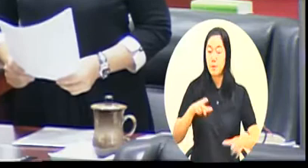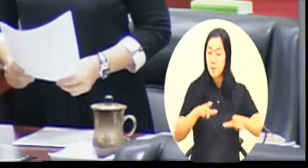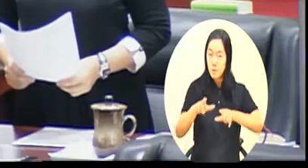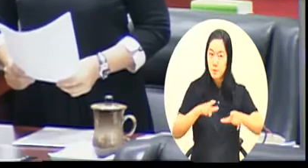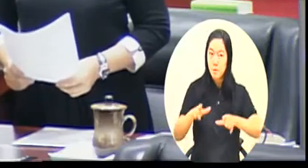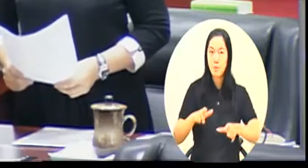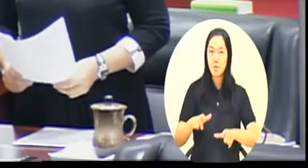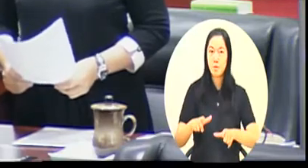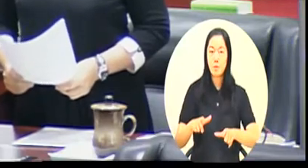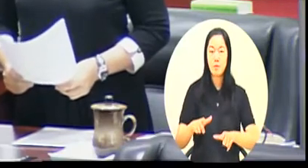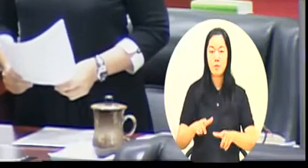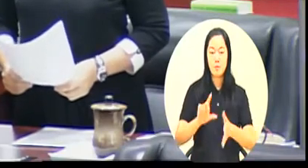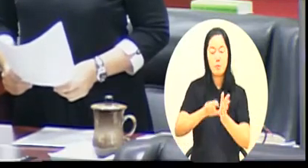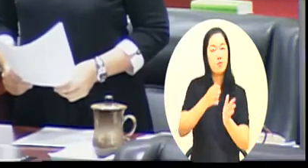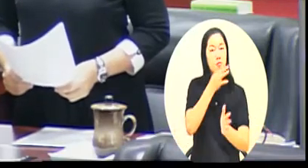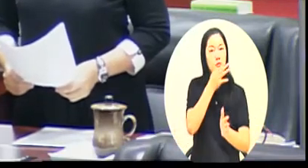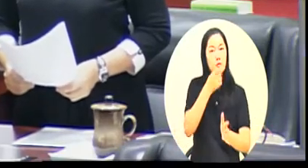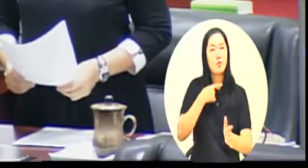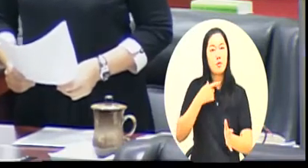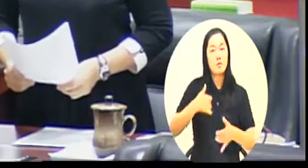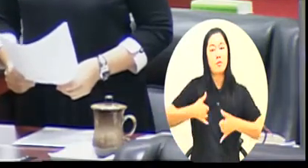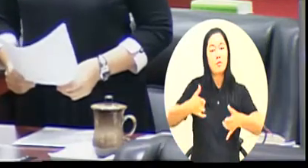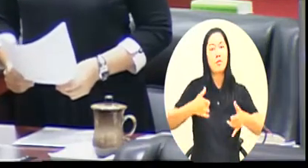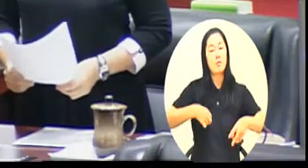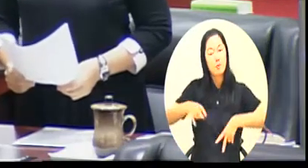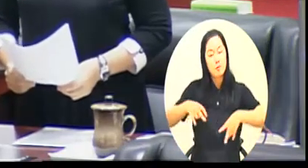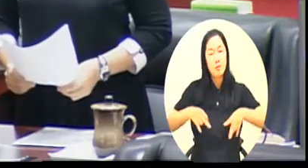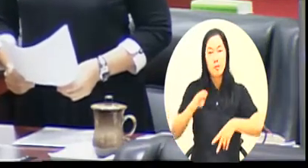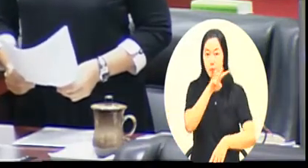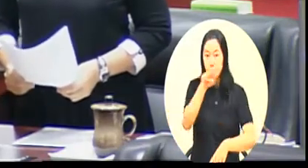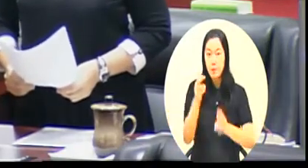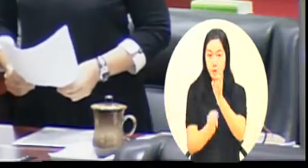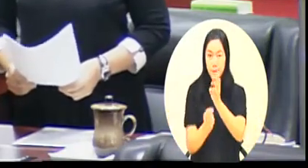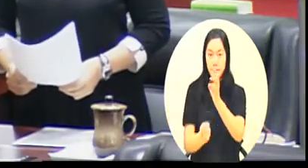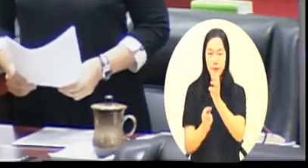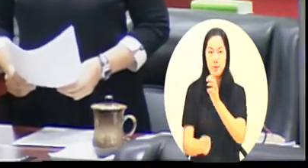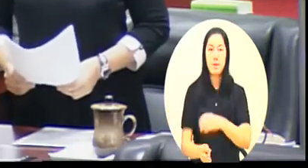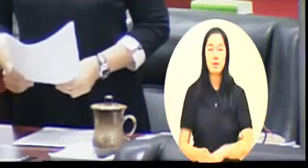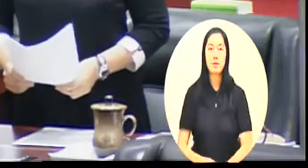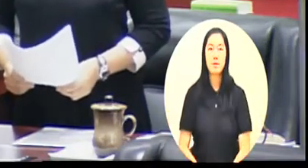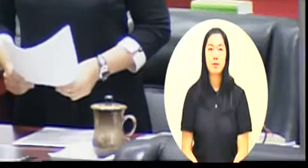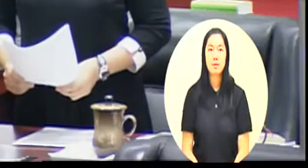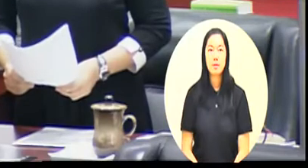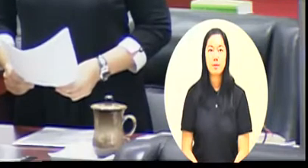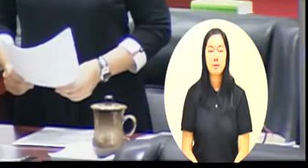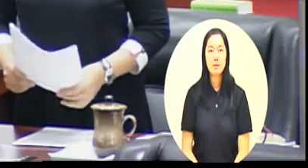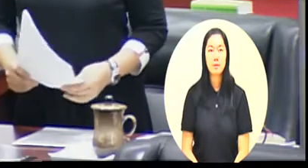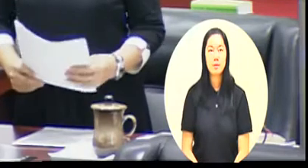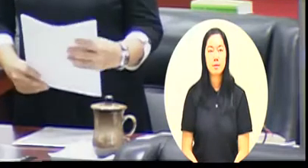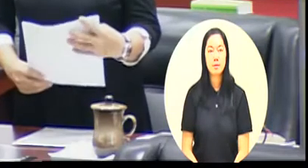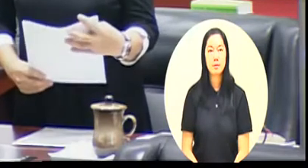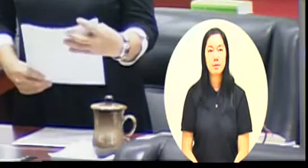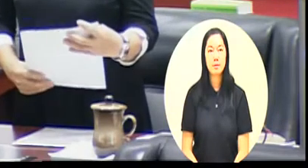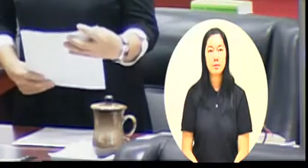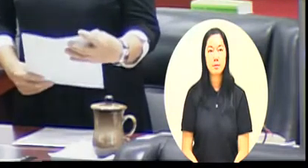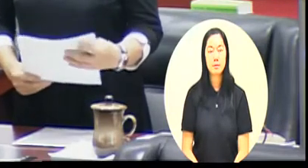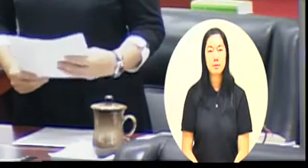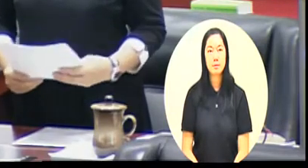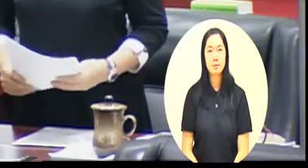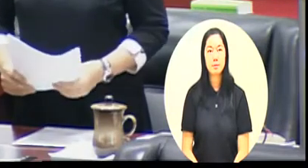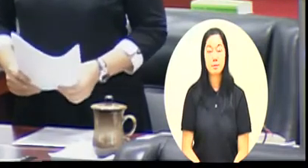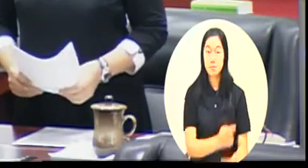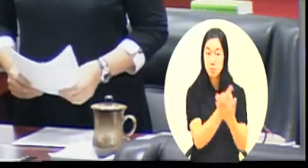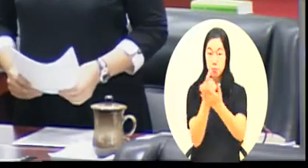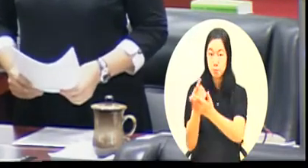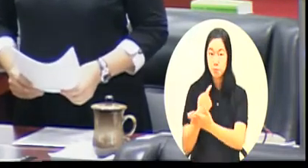这公园去走一走，到路上去逛一逛哈，看得更仔细哈，看得更多。所以呢，我想大家一直都知